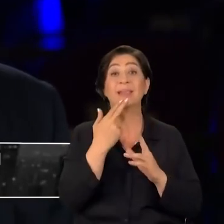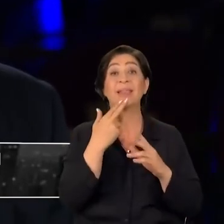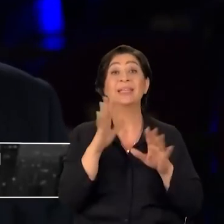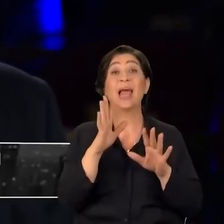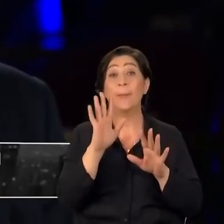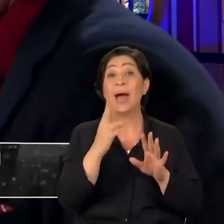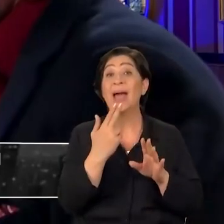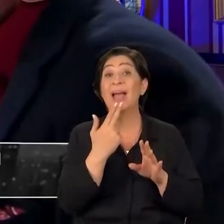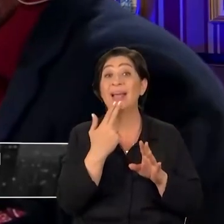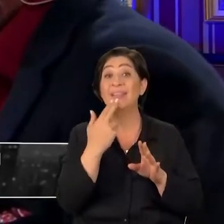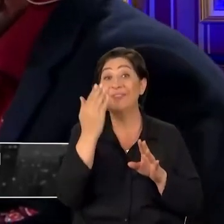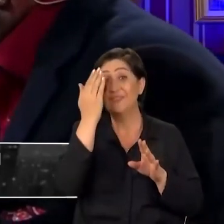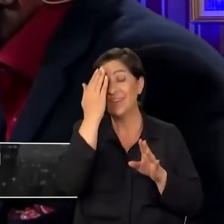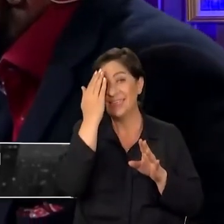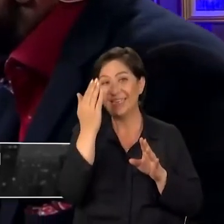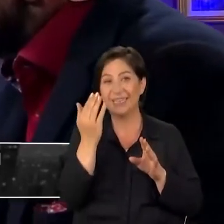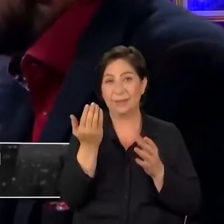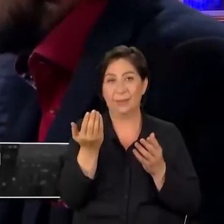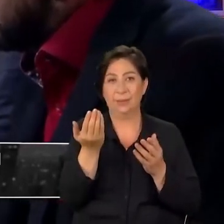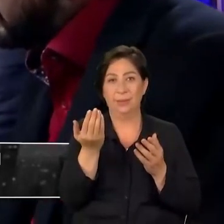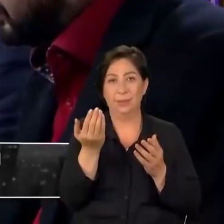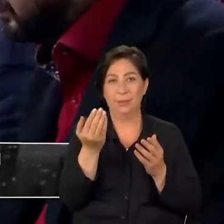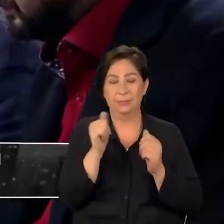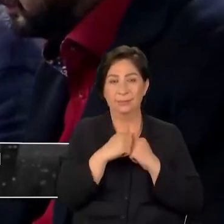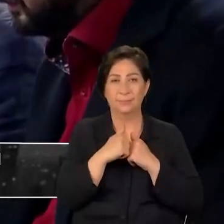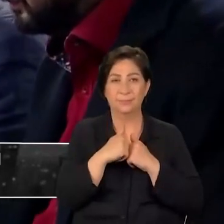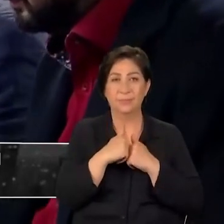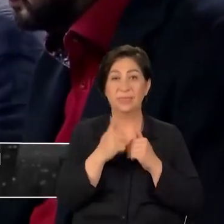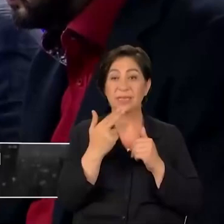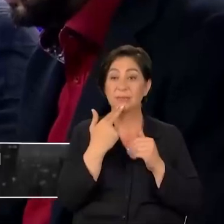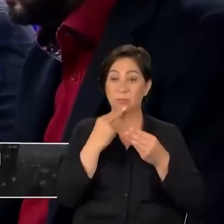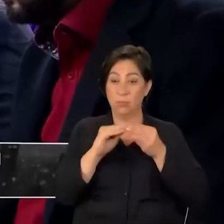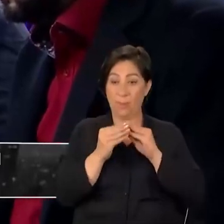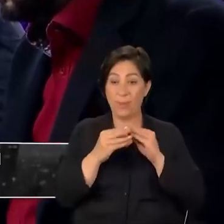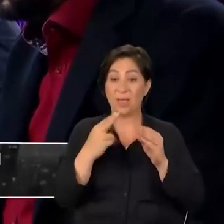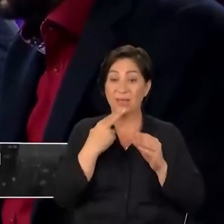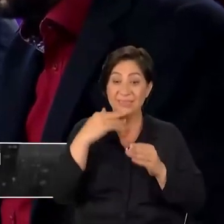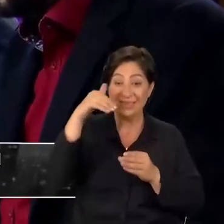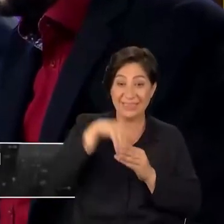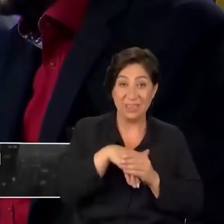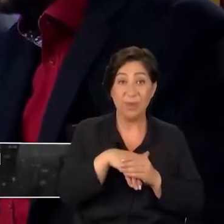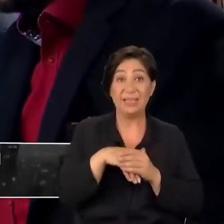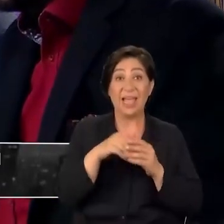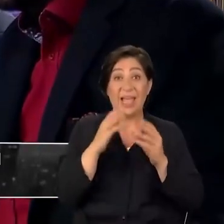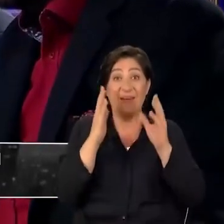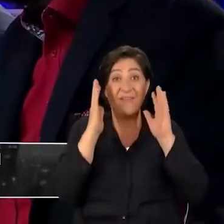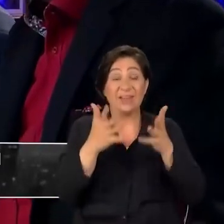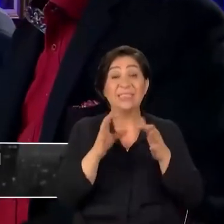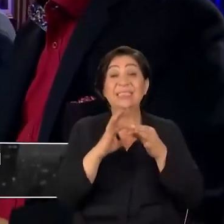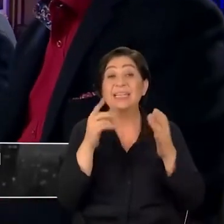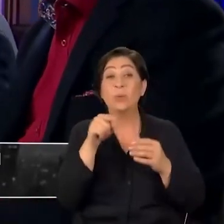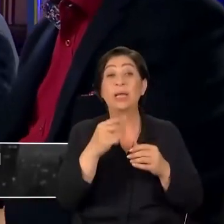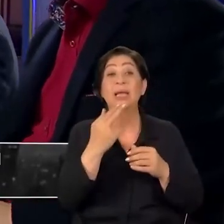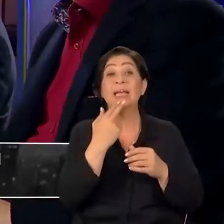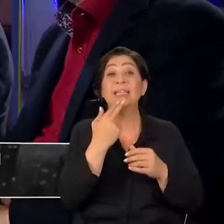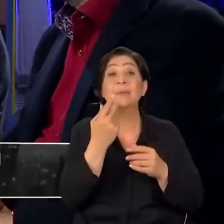Ama kadınlar kadın fakirliği işte şeyin tam da bu kadar kadın meselesi, kadın seçmende etkin